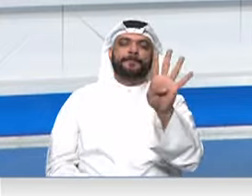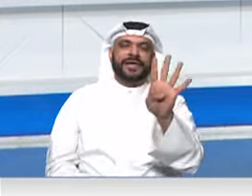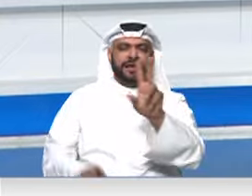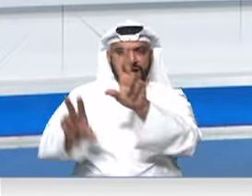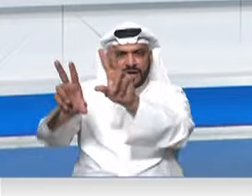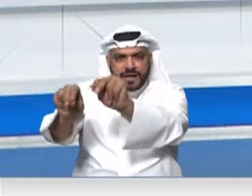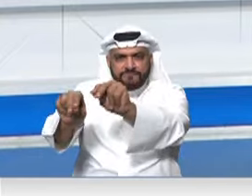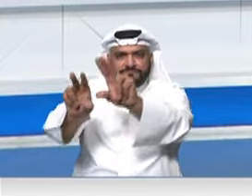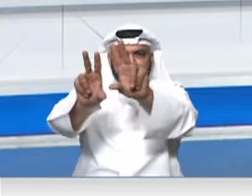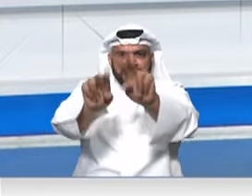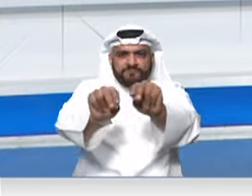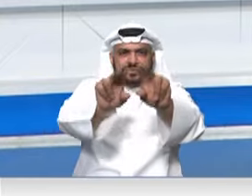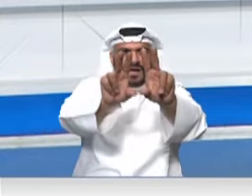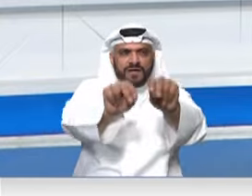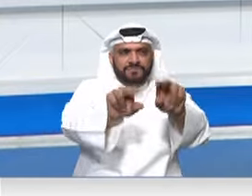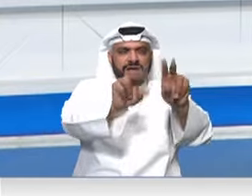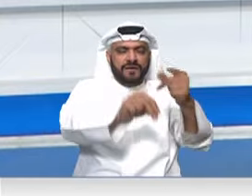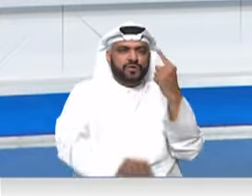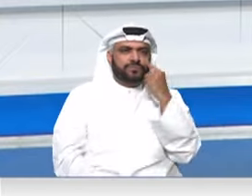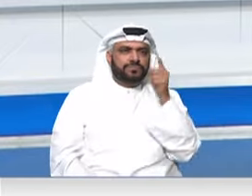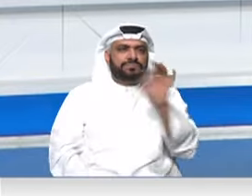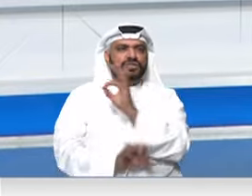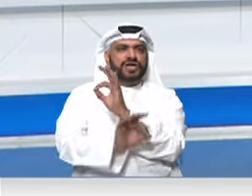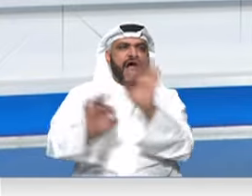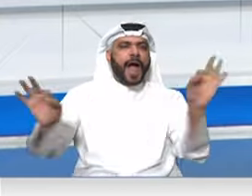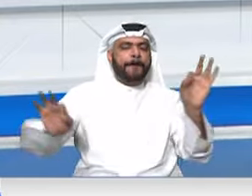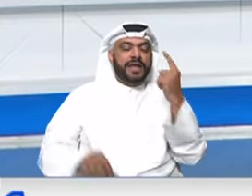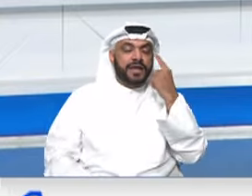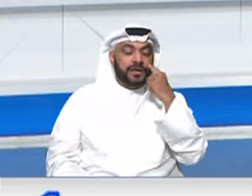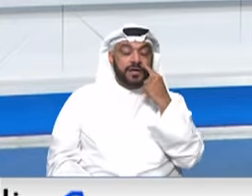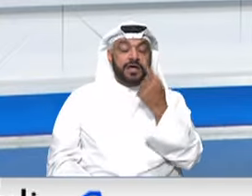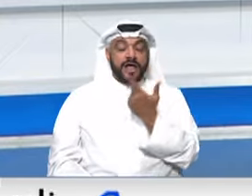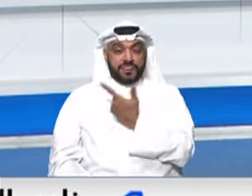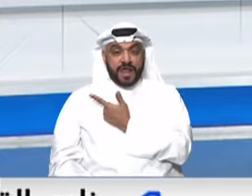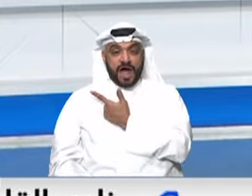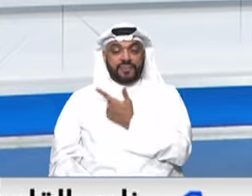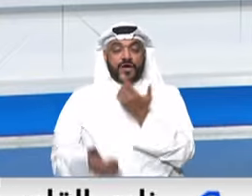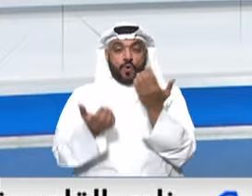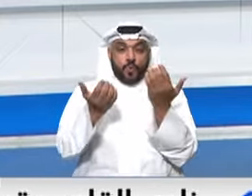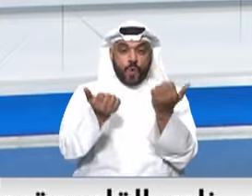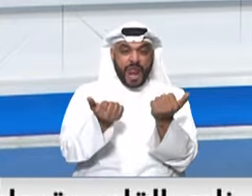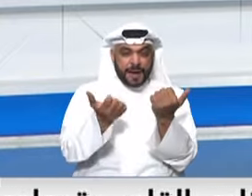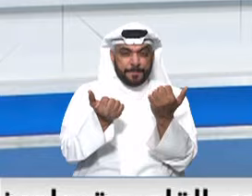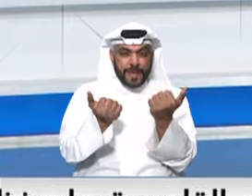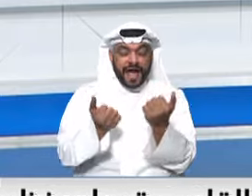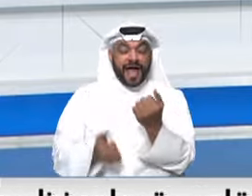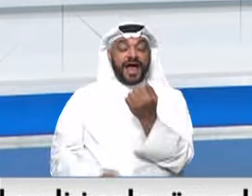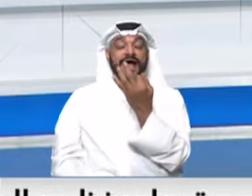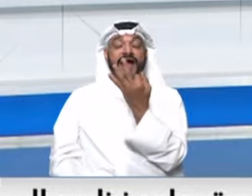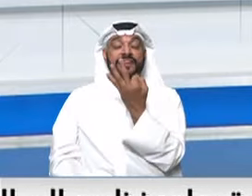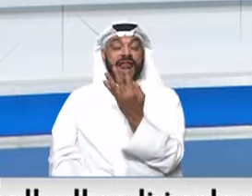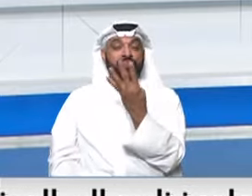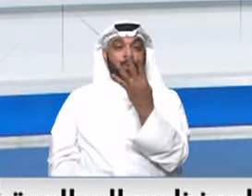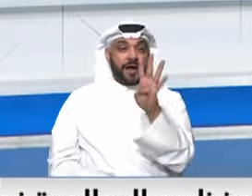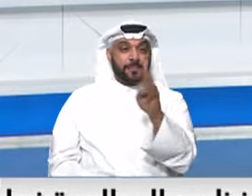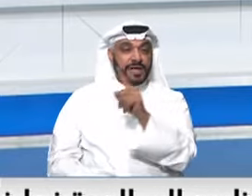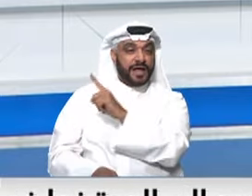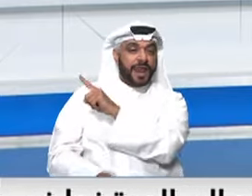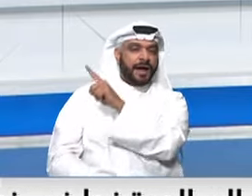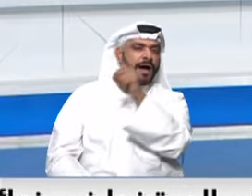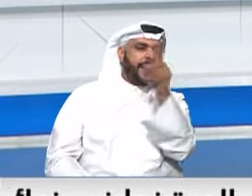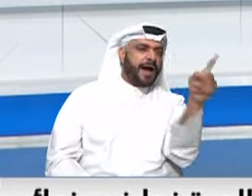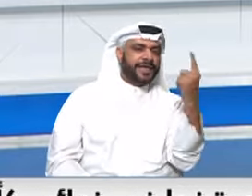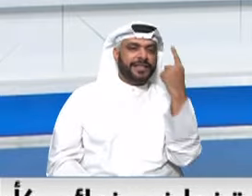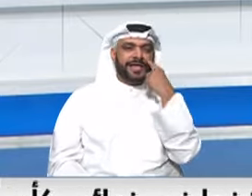12 إلى 40، تتراجع سرعة الرياح تدريجيا خلال المساء، مع نهاية يوم الغد يقلب الهواء إلى شمالي غربي. يوم الأربعاء بإذن الله راح يكون شمال ويستمر ويانا